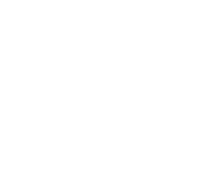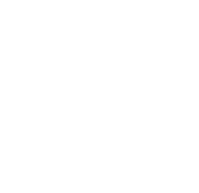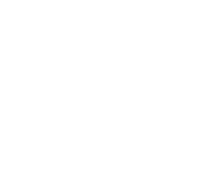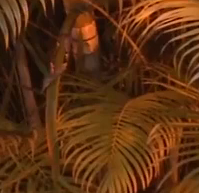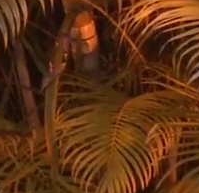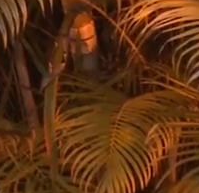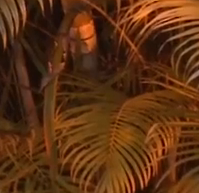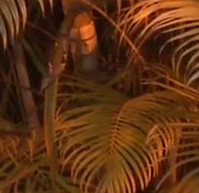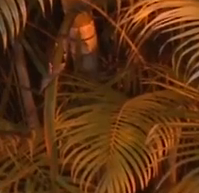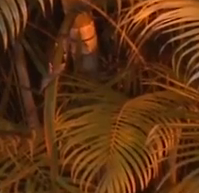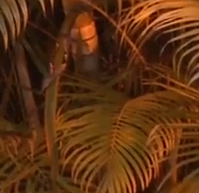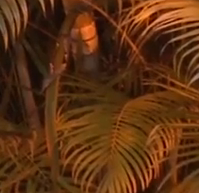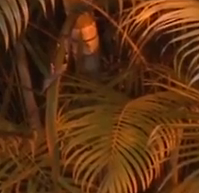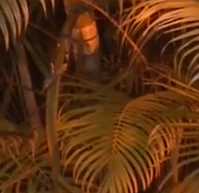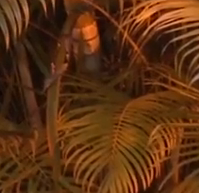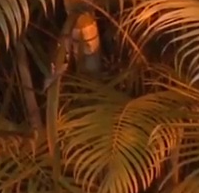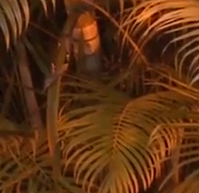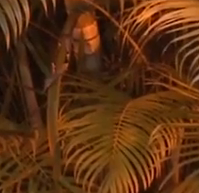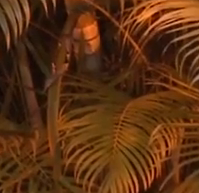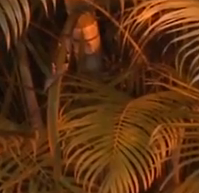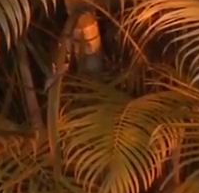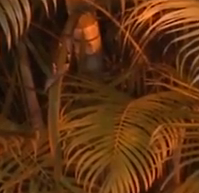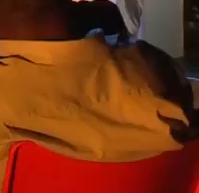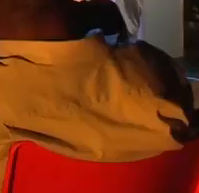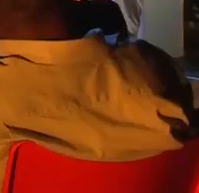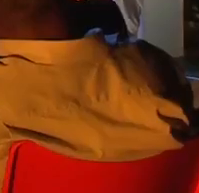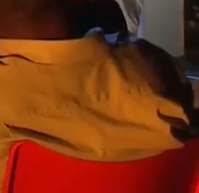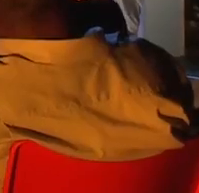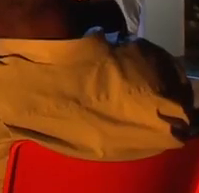encore et d'être occupée des affaires.